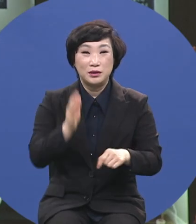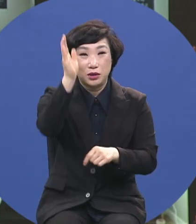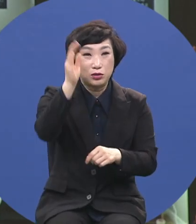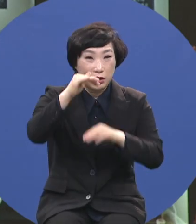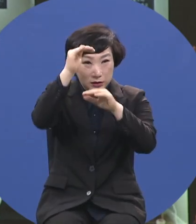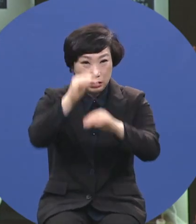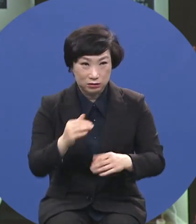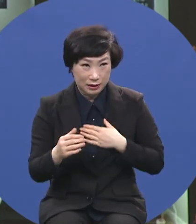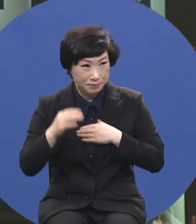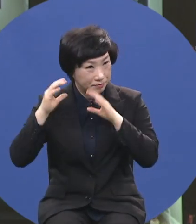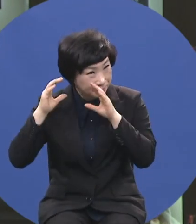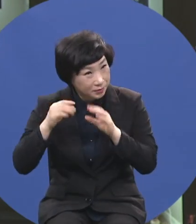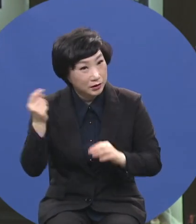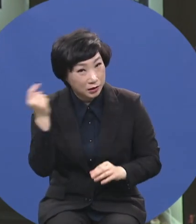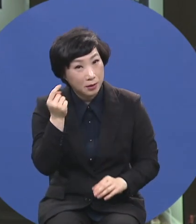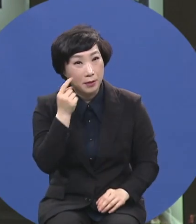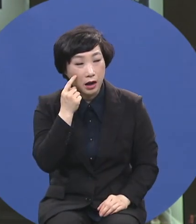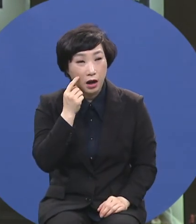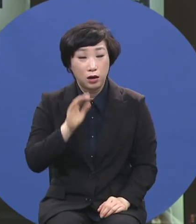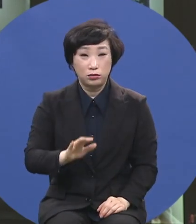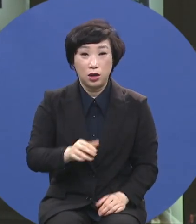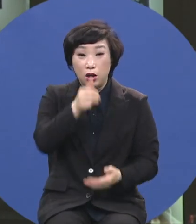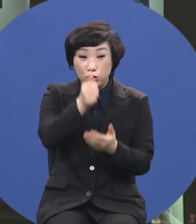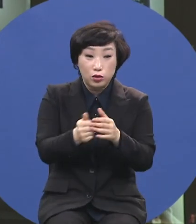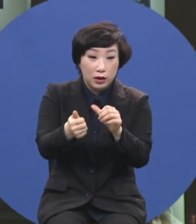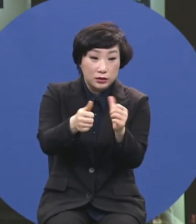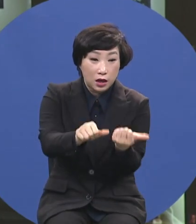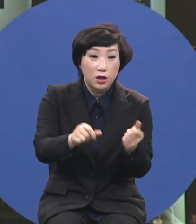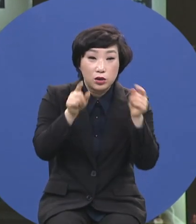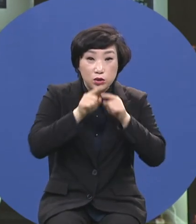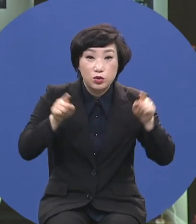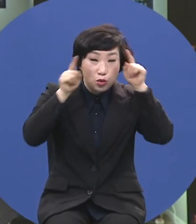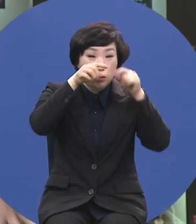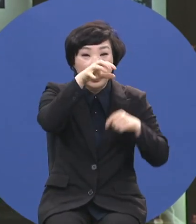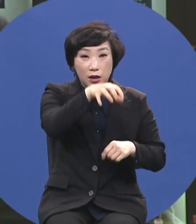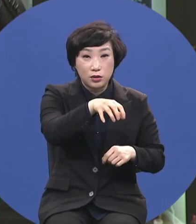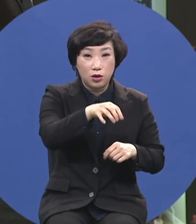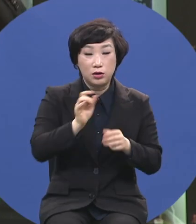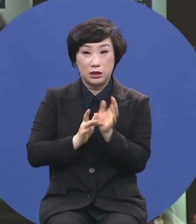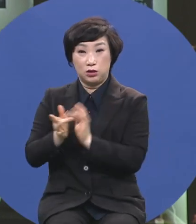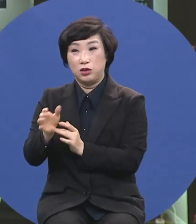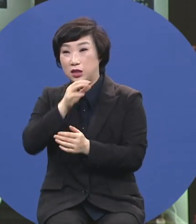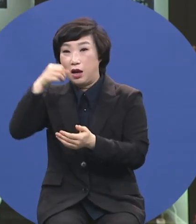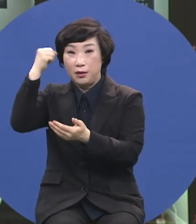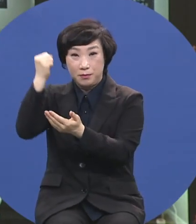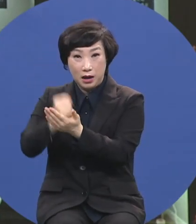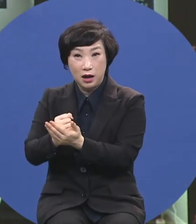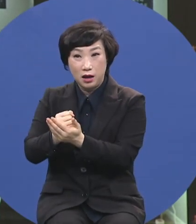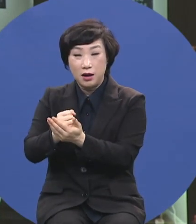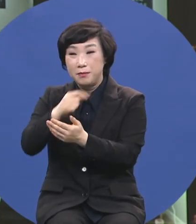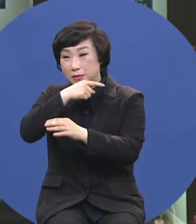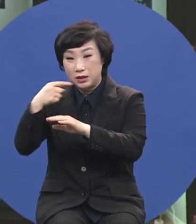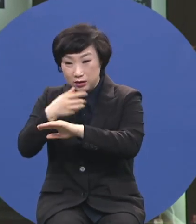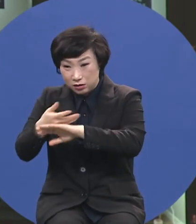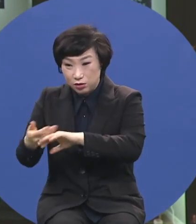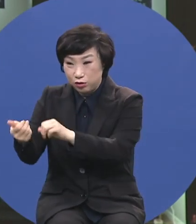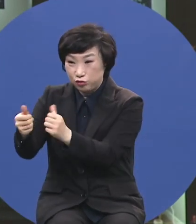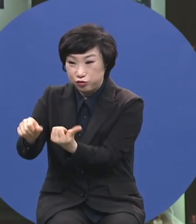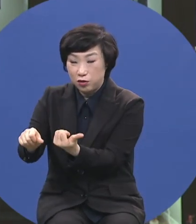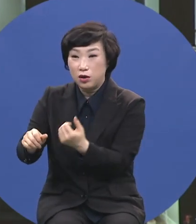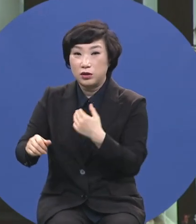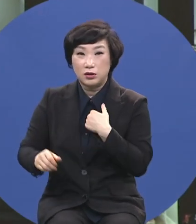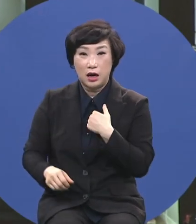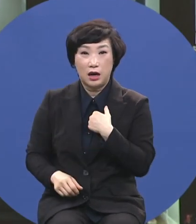들어봐요. 그런데 죄와 사망과 지옥에서 예수가 십자가에 달려 피 흘려주시고